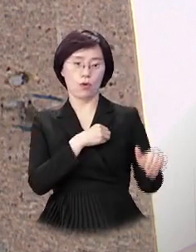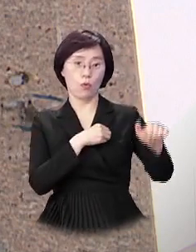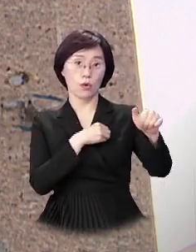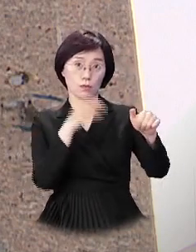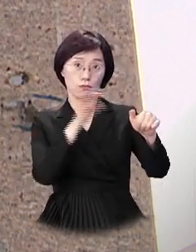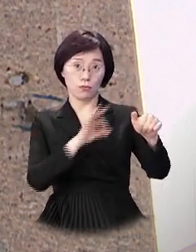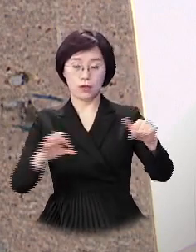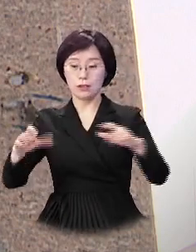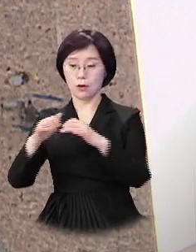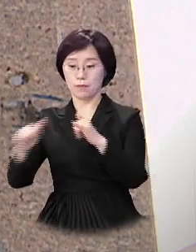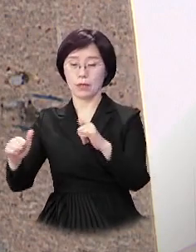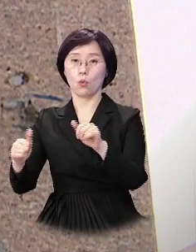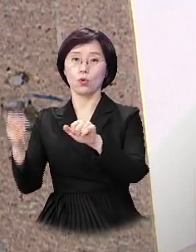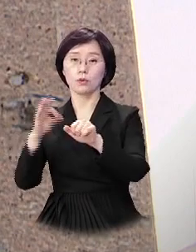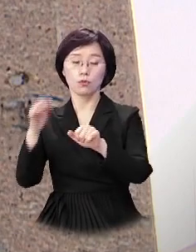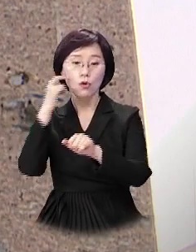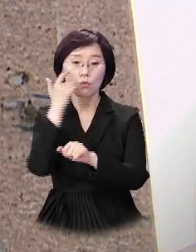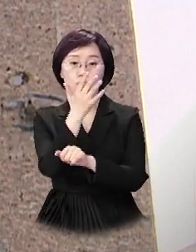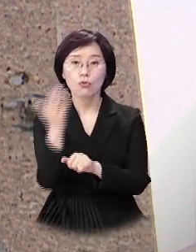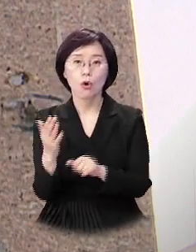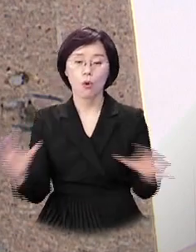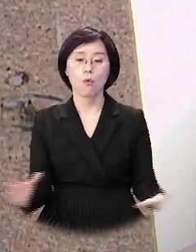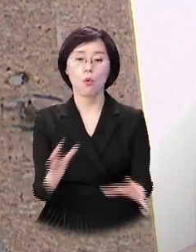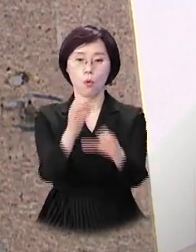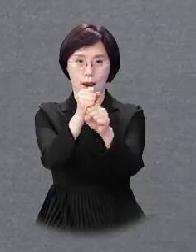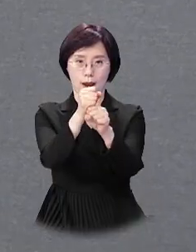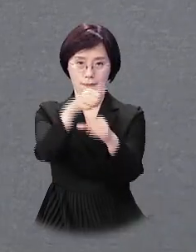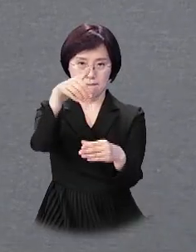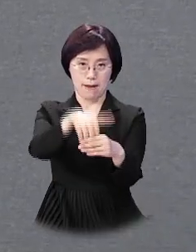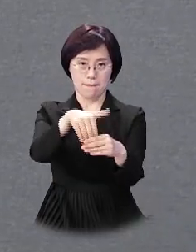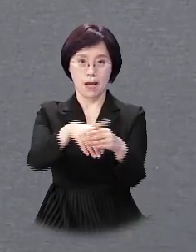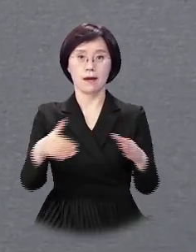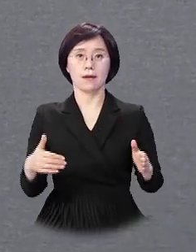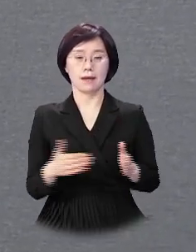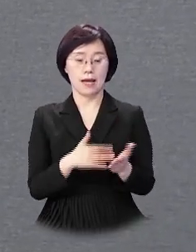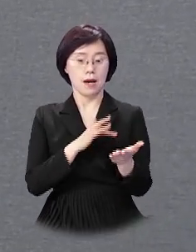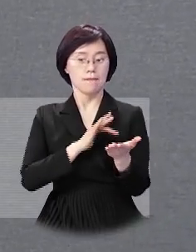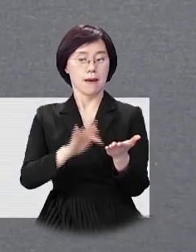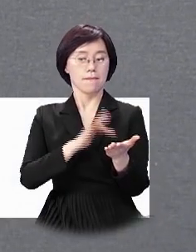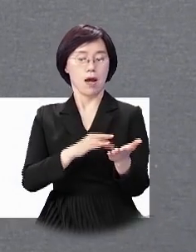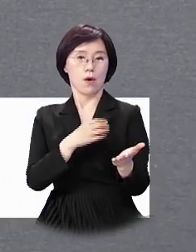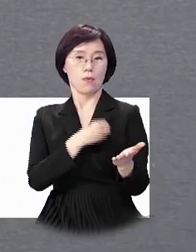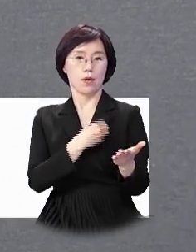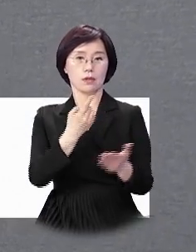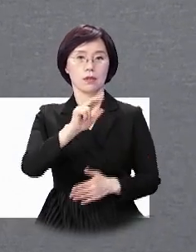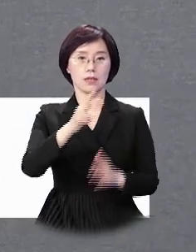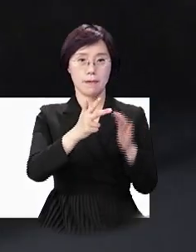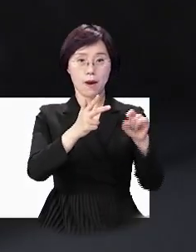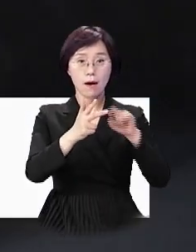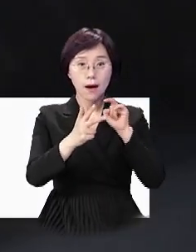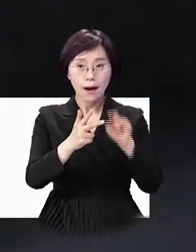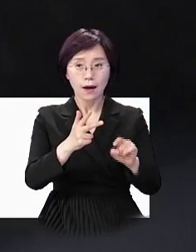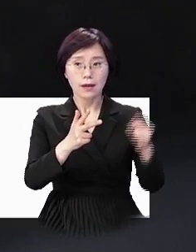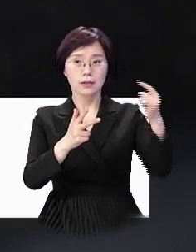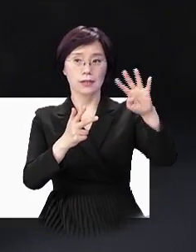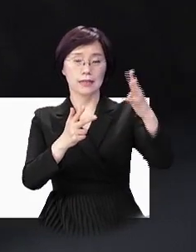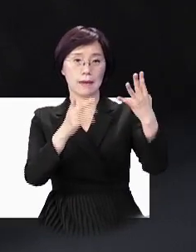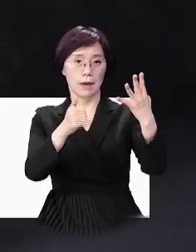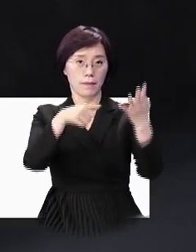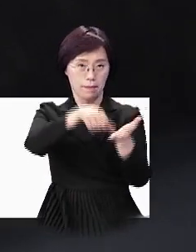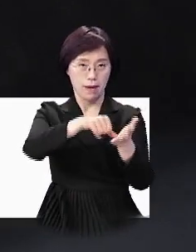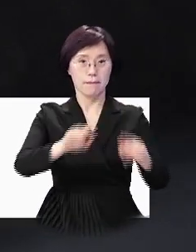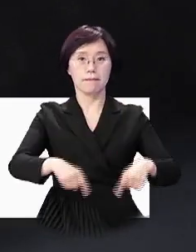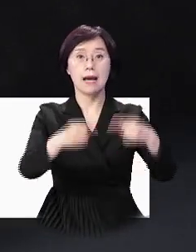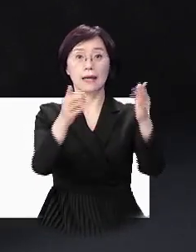국민 50% 여론조사 방식으로 치러졌습니다 모바일 투표는 책임 당원 1700여 명 가운데 1400여 명이